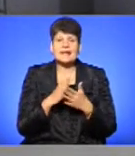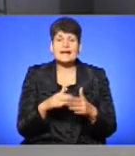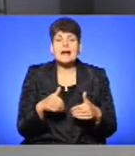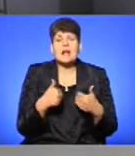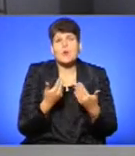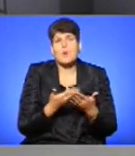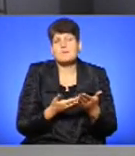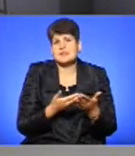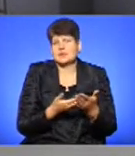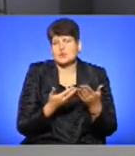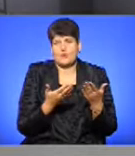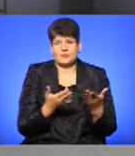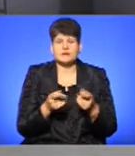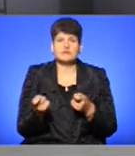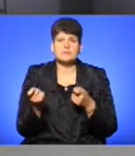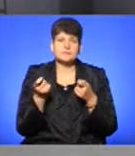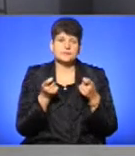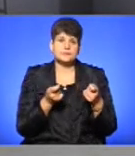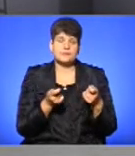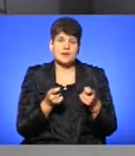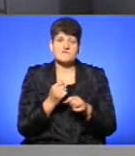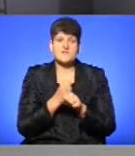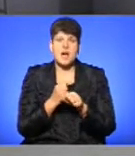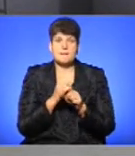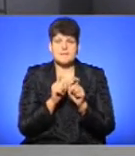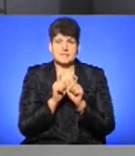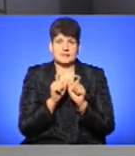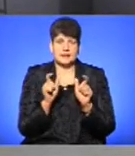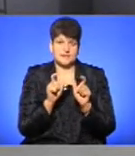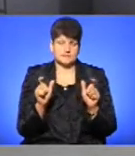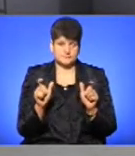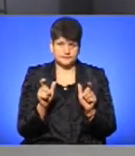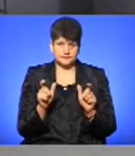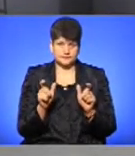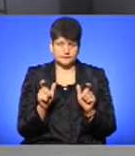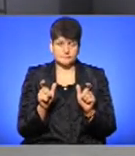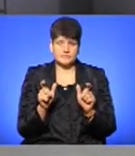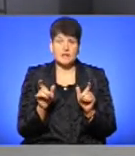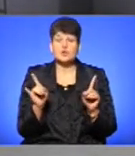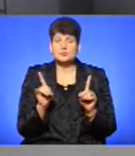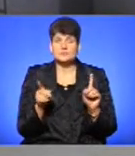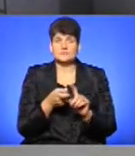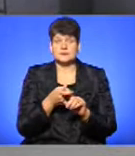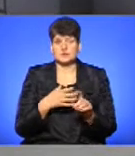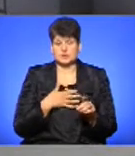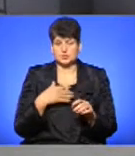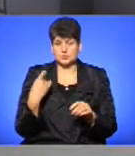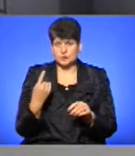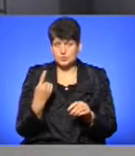вона поступила в аптечну мережу. Що стосується нашої області,